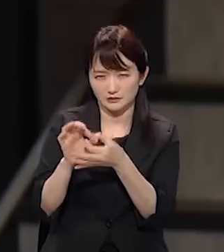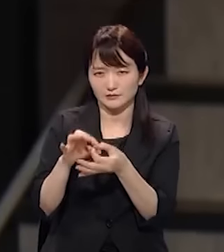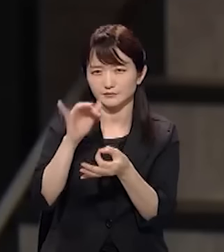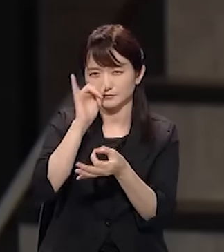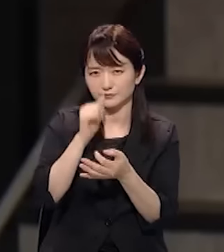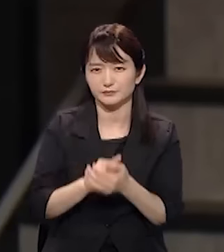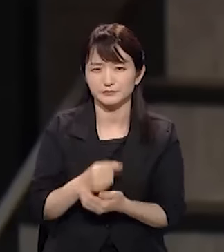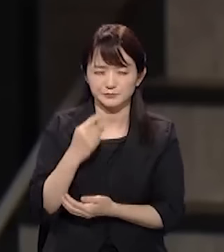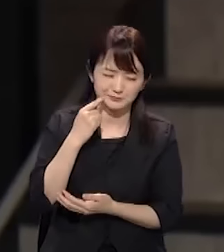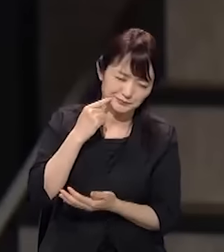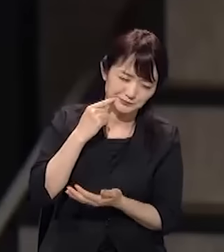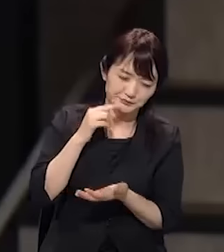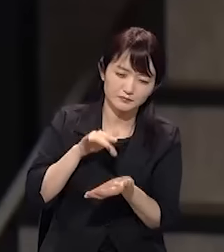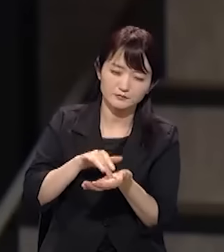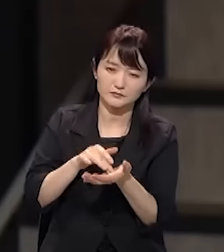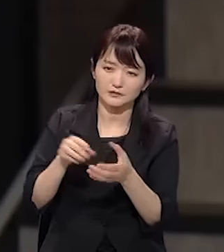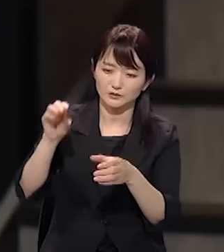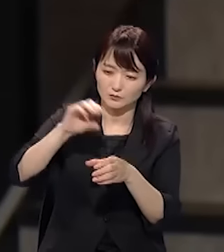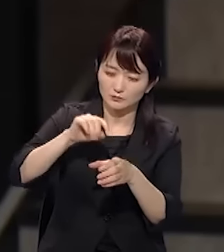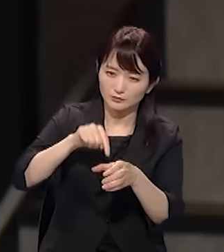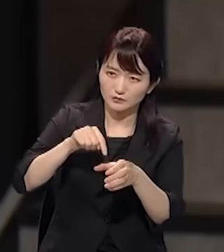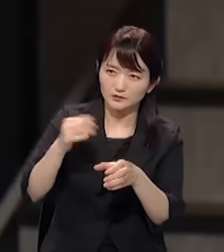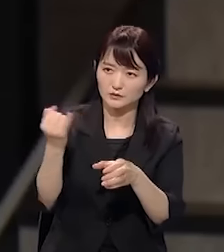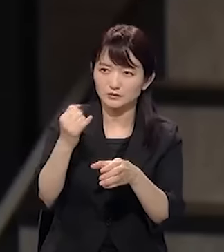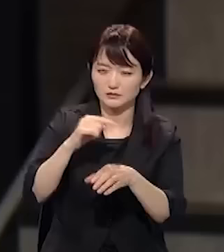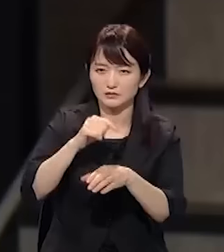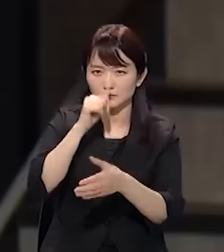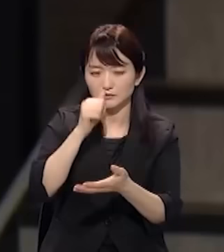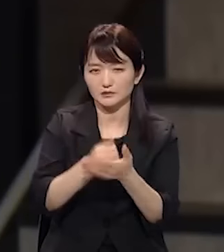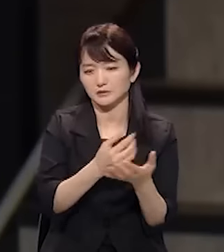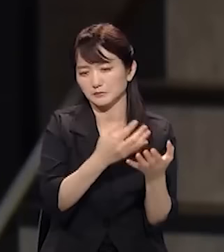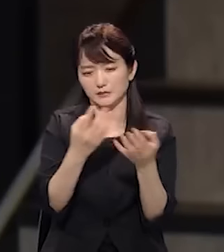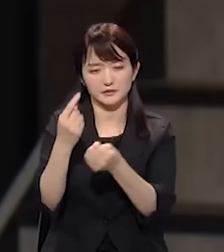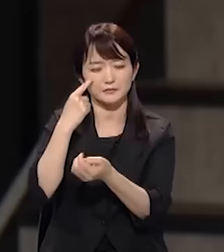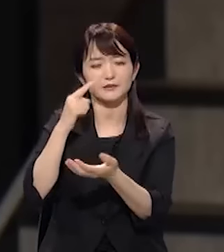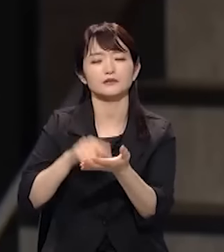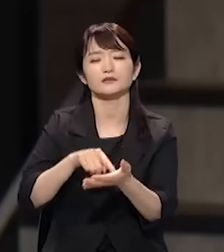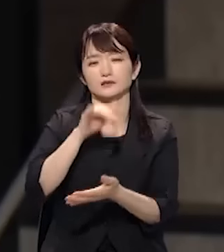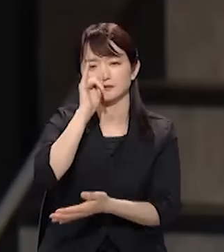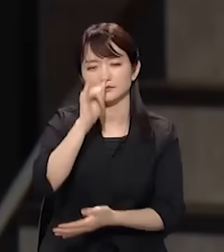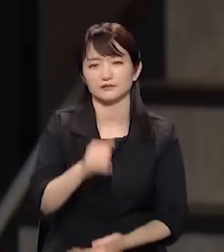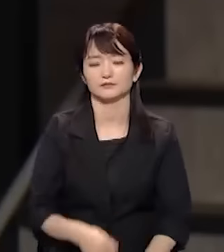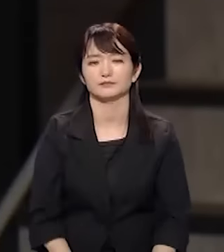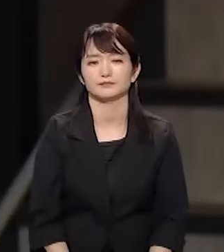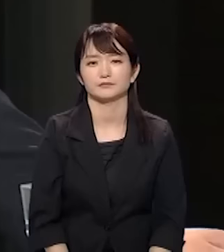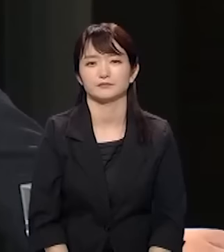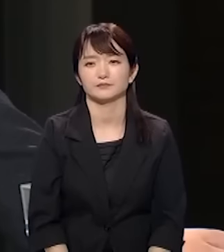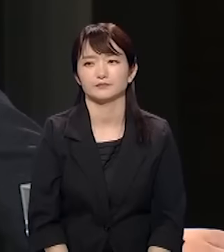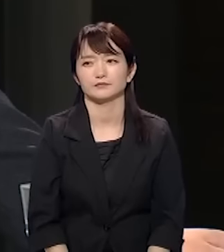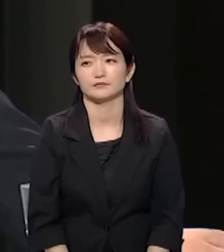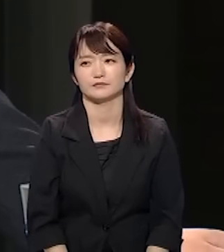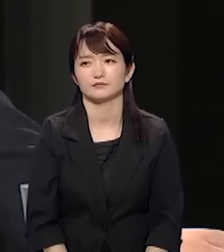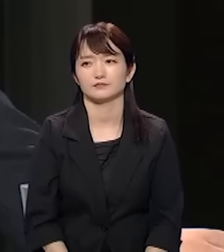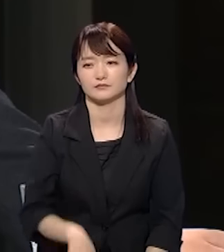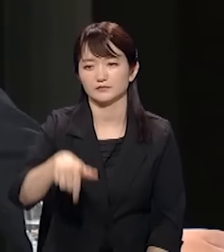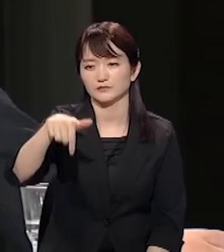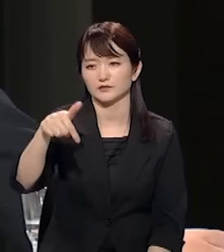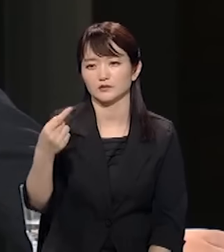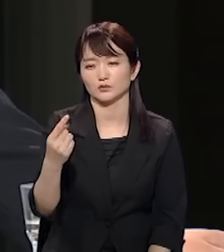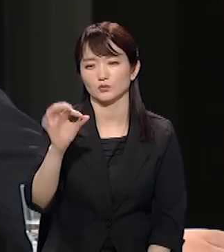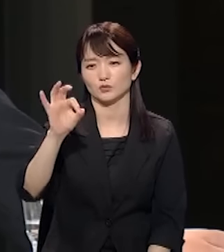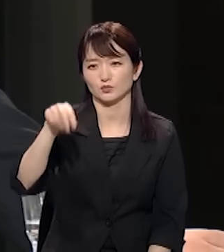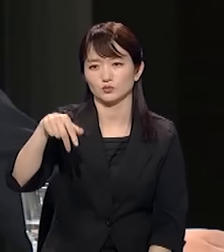독극물을 사용을 하는 것은 여성 범죄에서 많이 볼 수 있는 그런 대표적인 현상입니다 말씀하신 것처럼 고유 정도